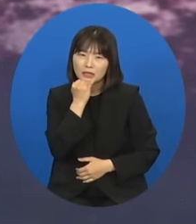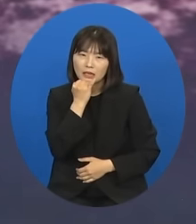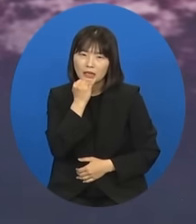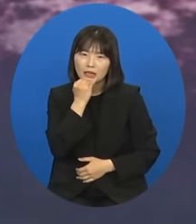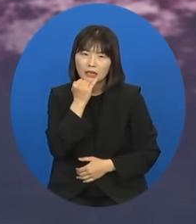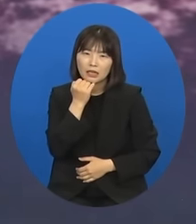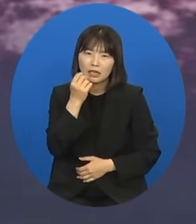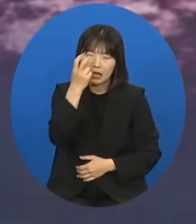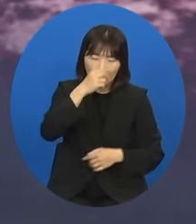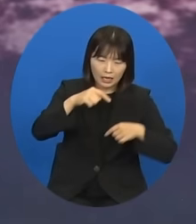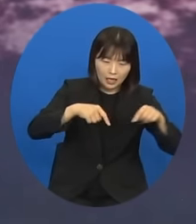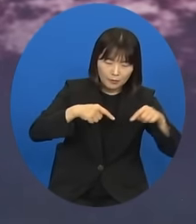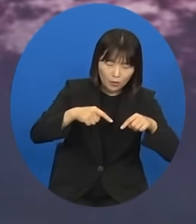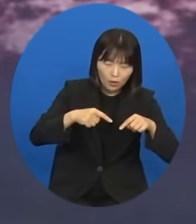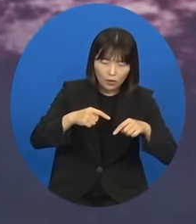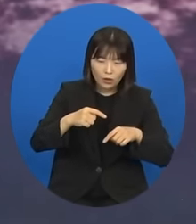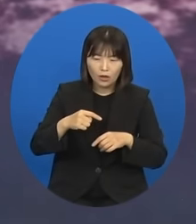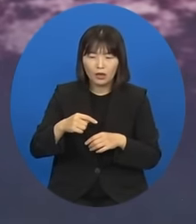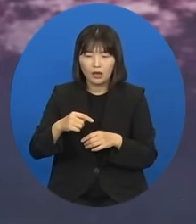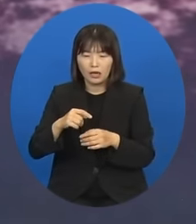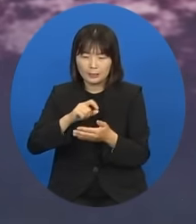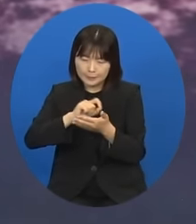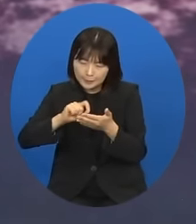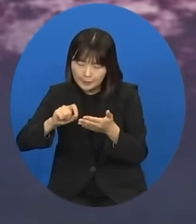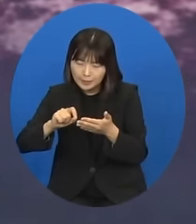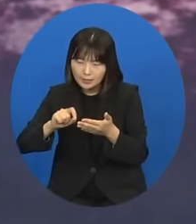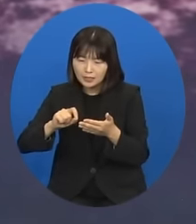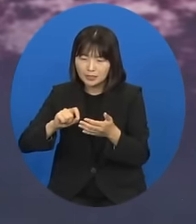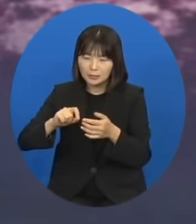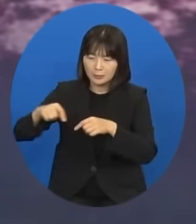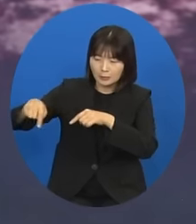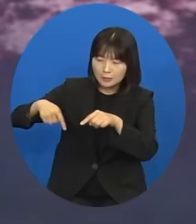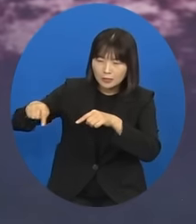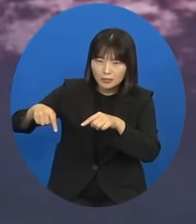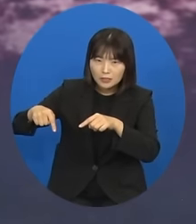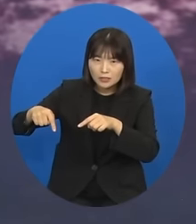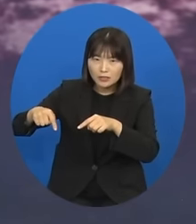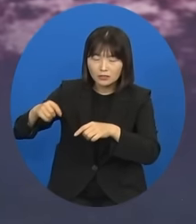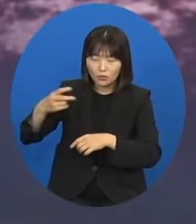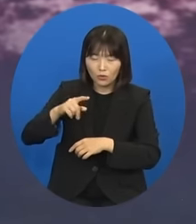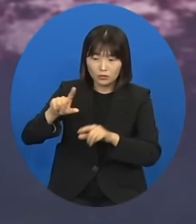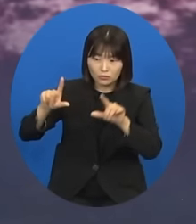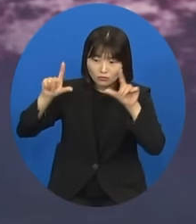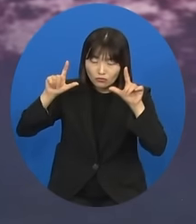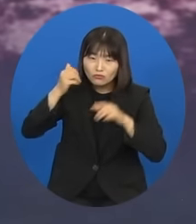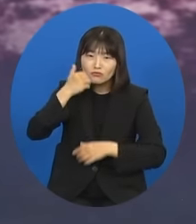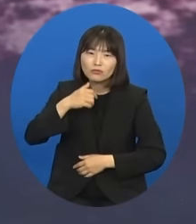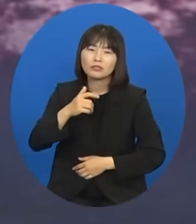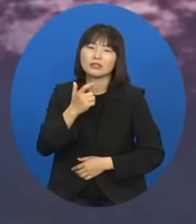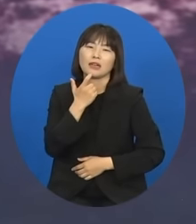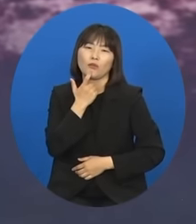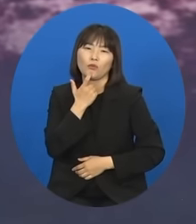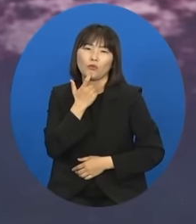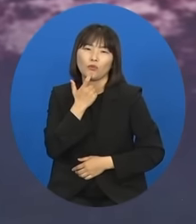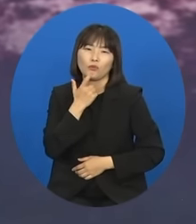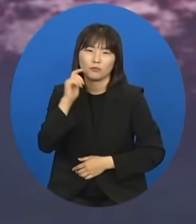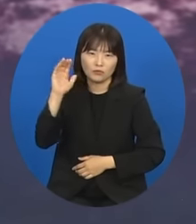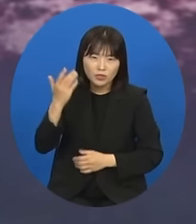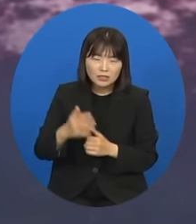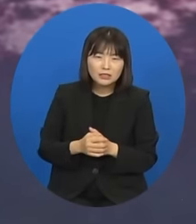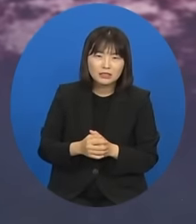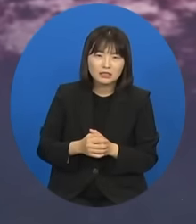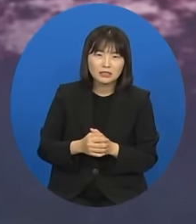리브가 에다가 연출 리브가 연출한 그리고 주연은 바로 야이 되는 소위